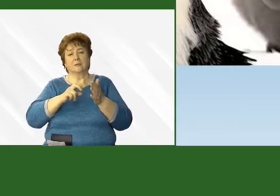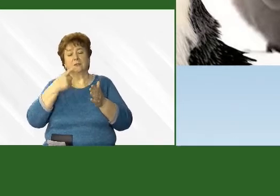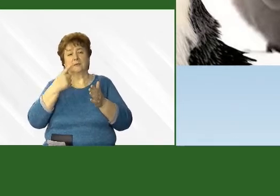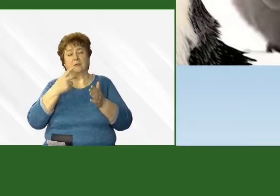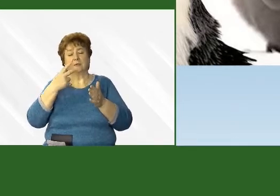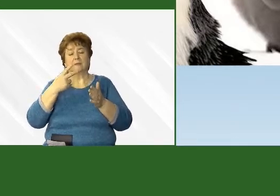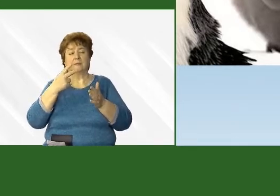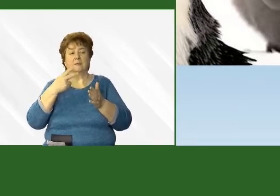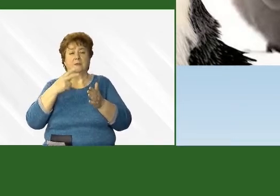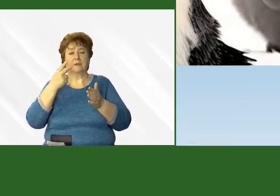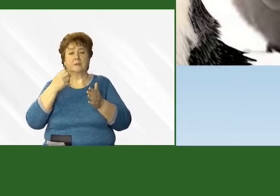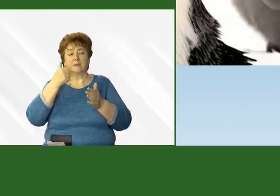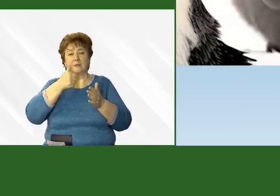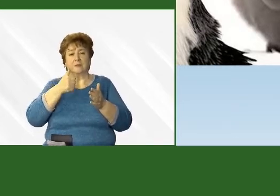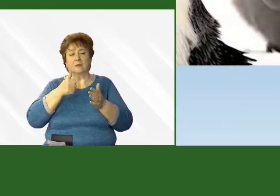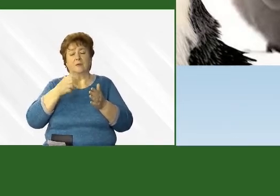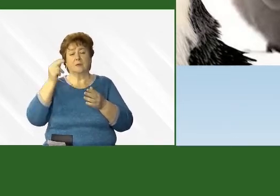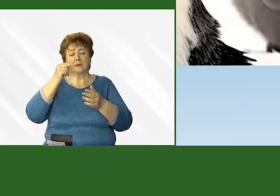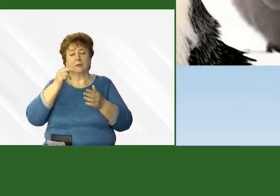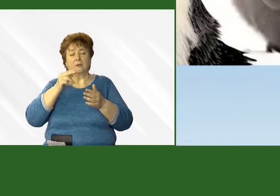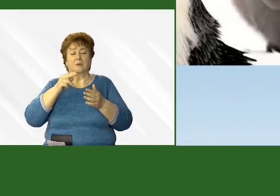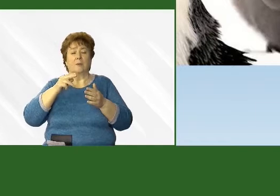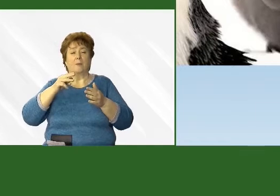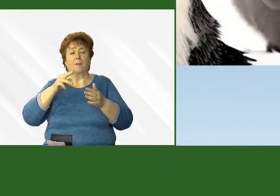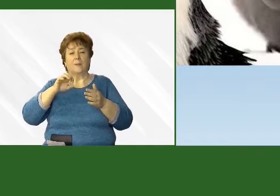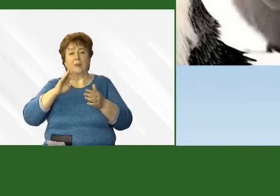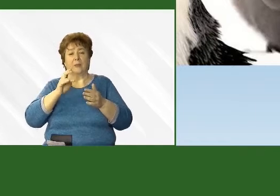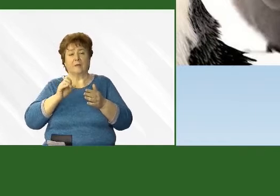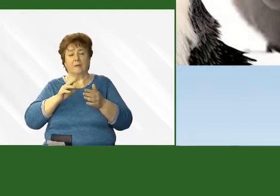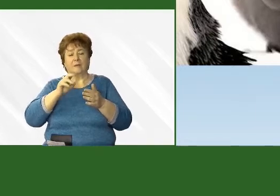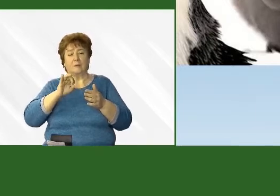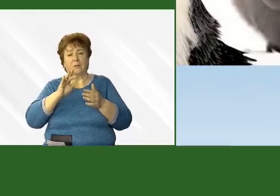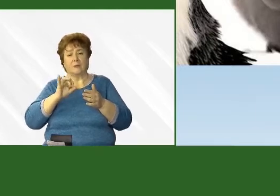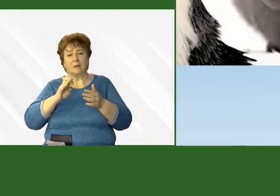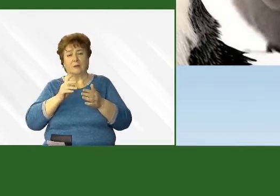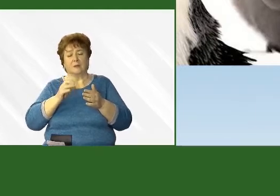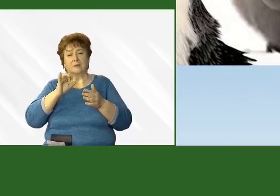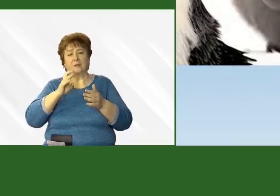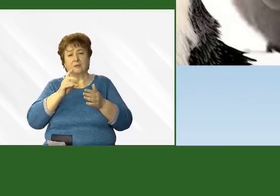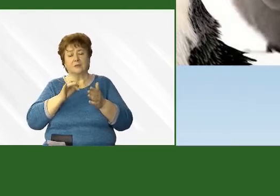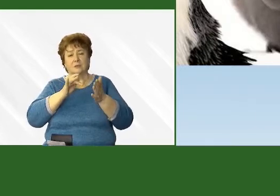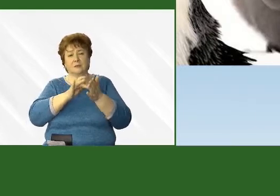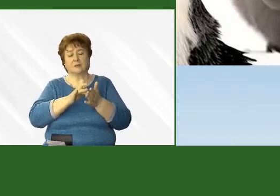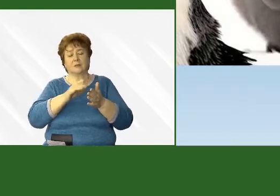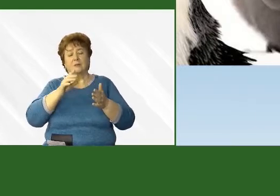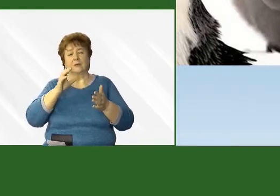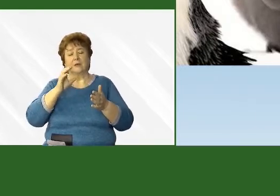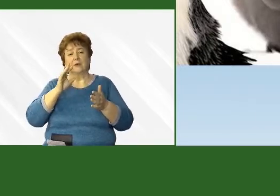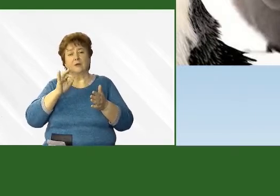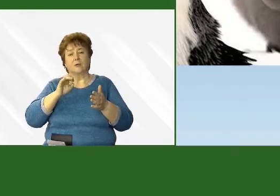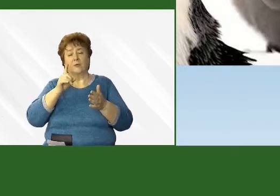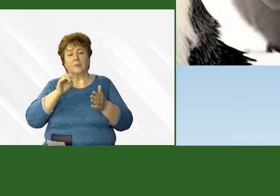1819-21 годов. Значительный вклад в изучение императорского пингвина сделала антарктическая экспедиция Роберта